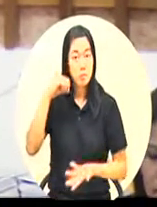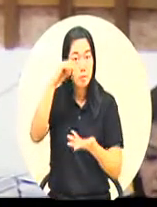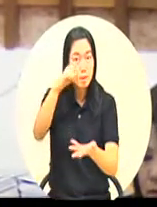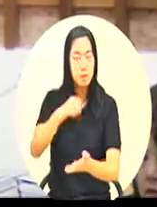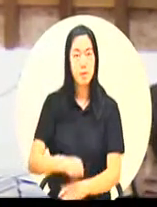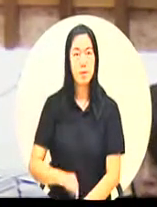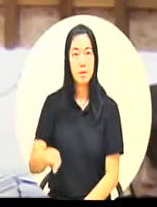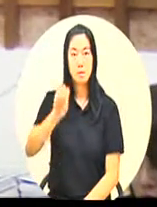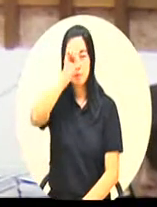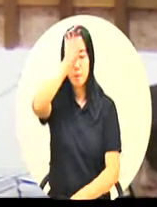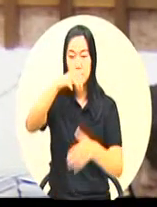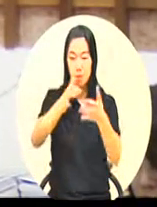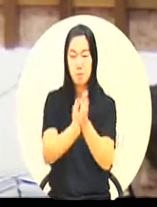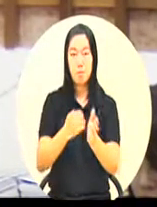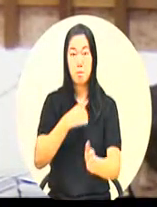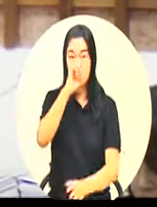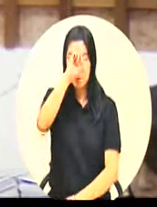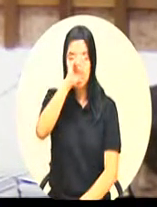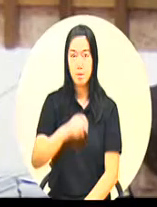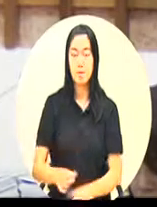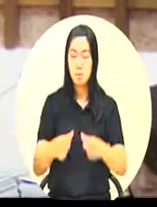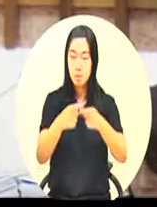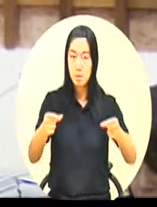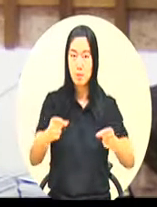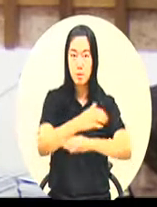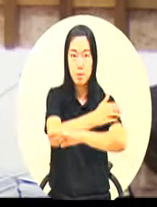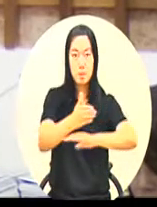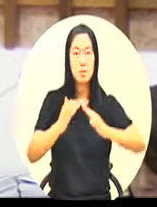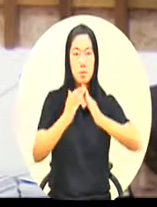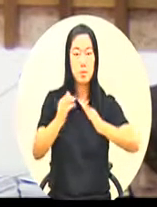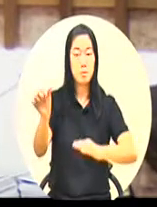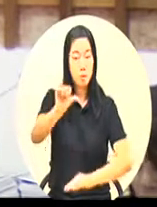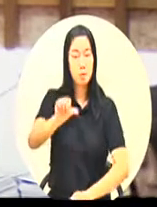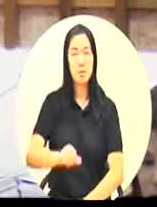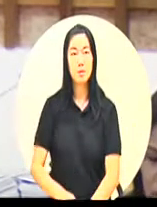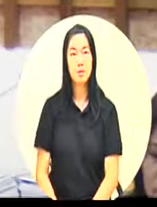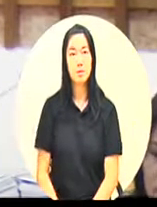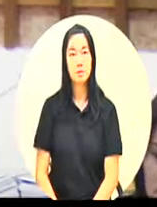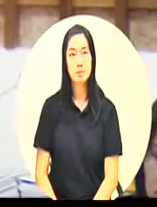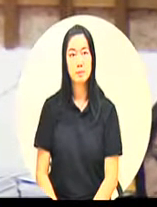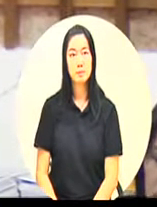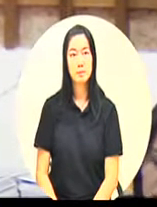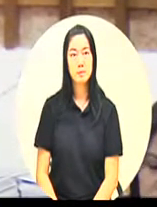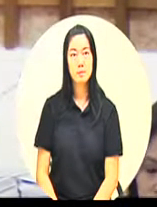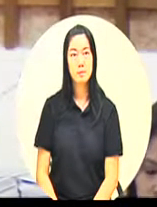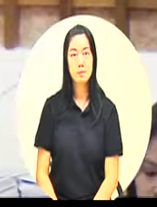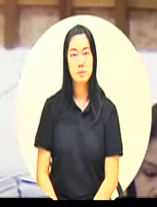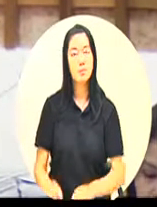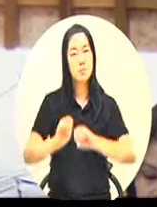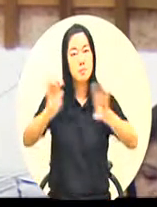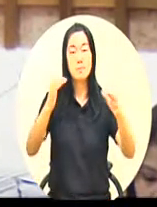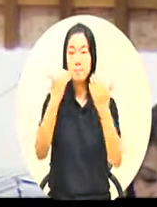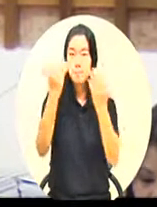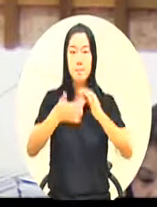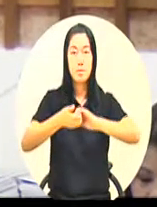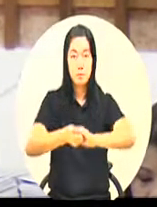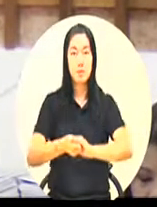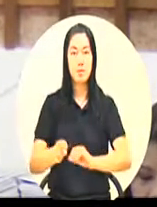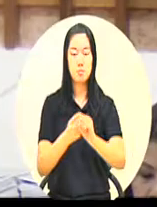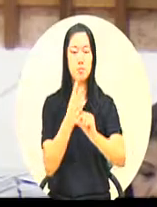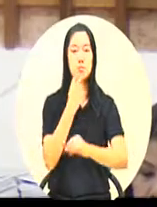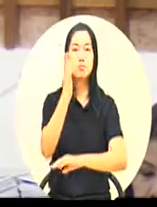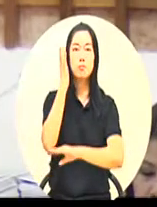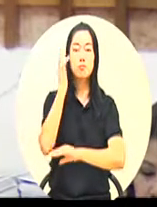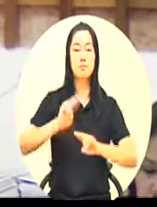们党团希望日本这五个县就很清楚地定下去，即使中央开